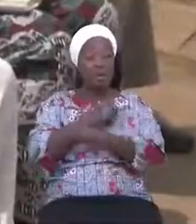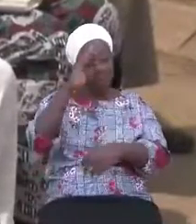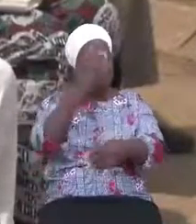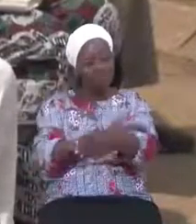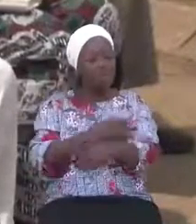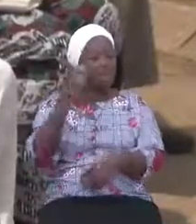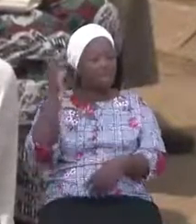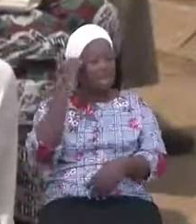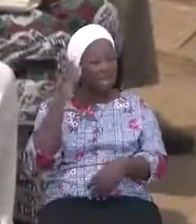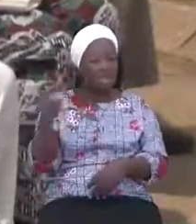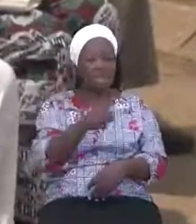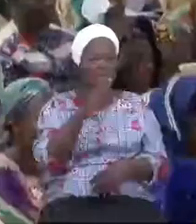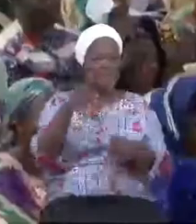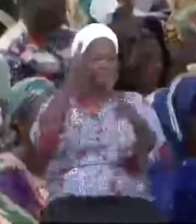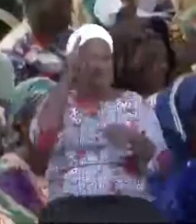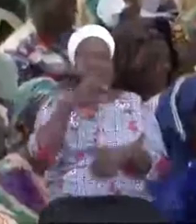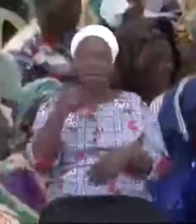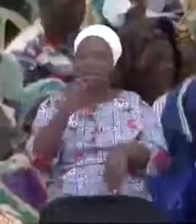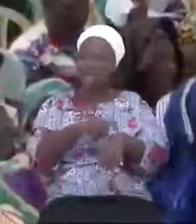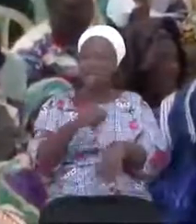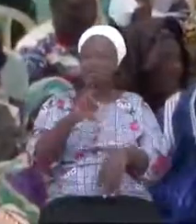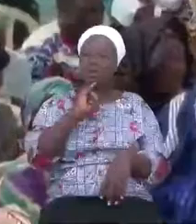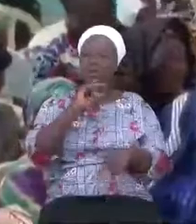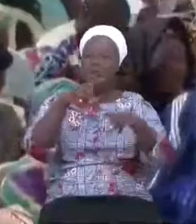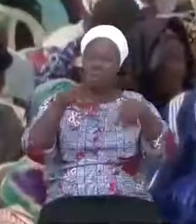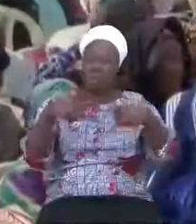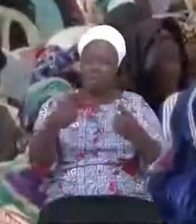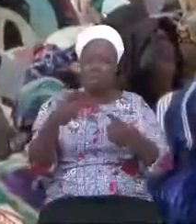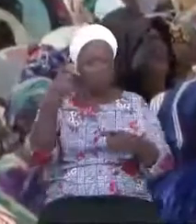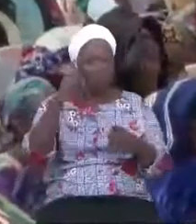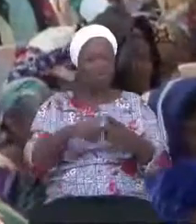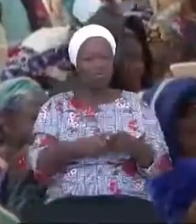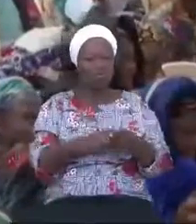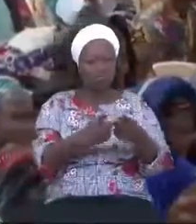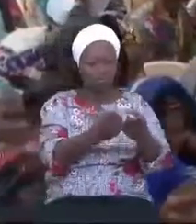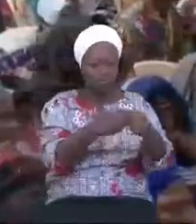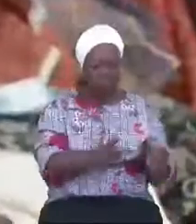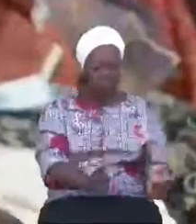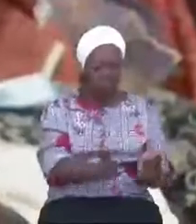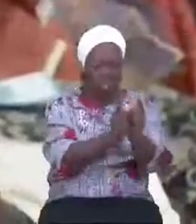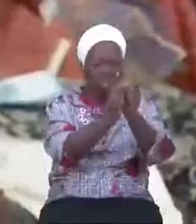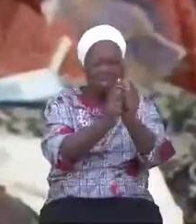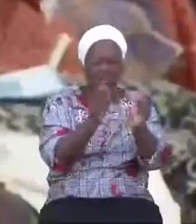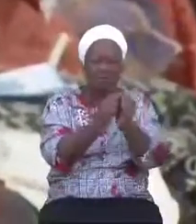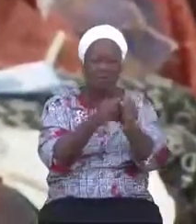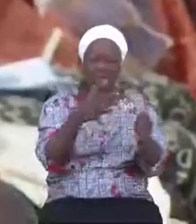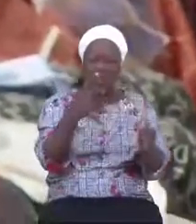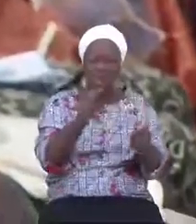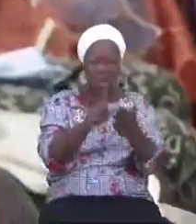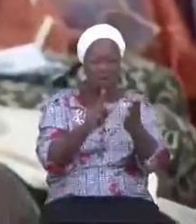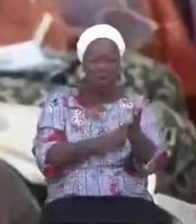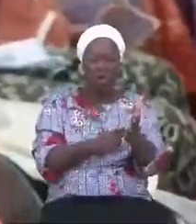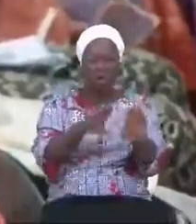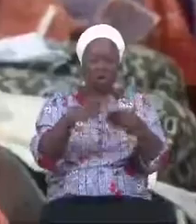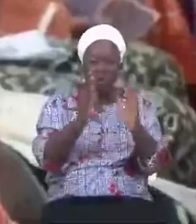écoutez-le. Le moment est passé pour que vous puissiez consulter les législateurs, pour que